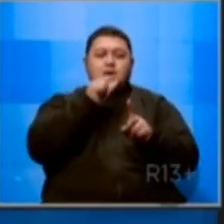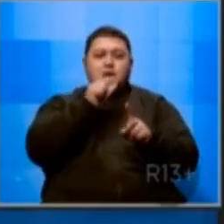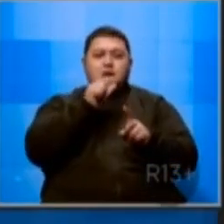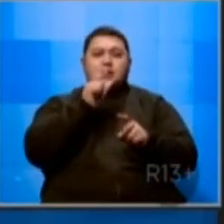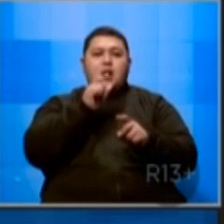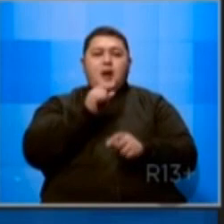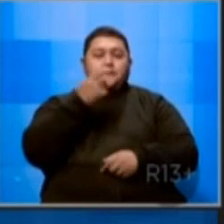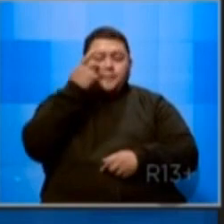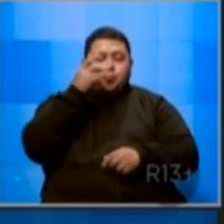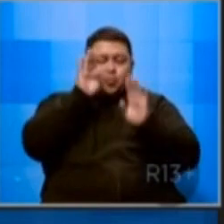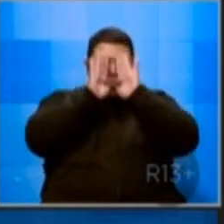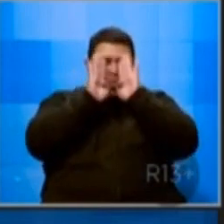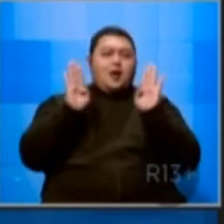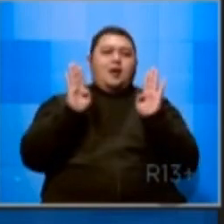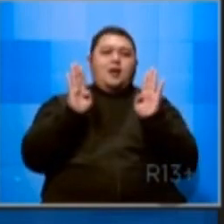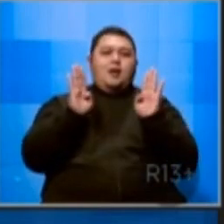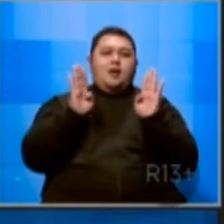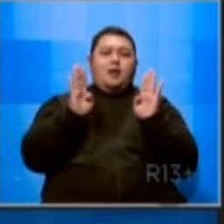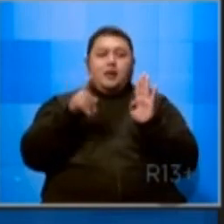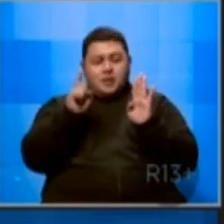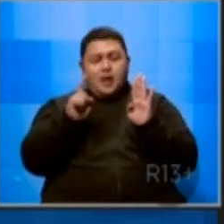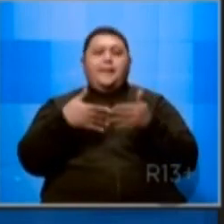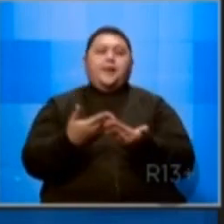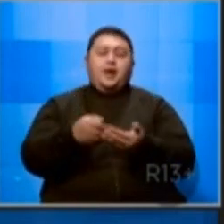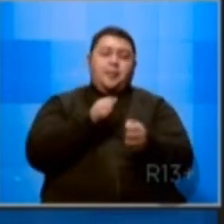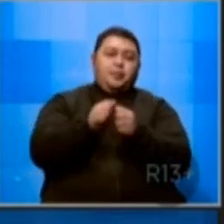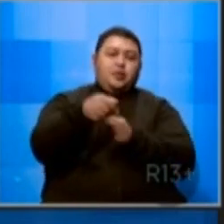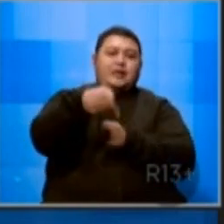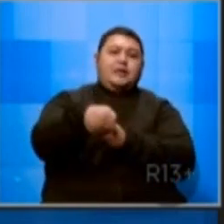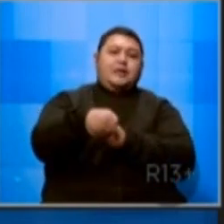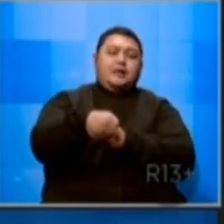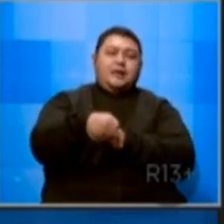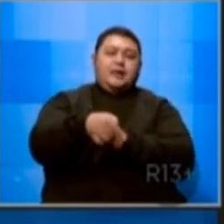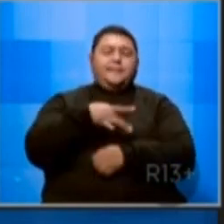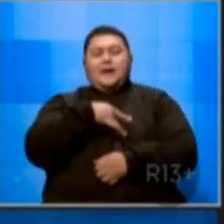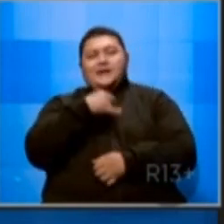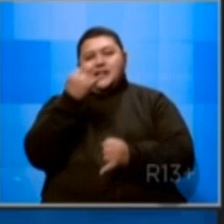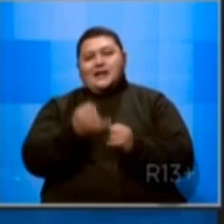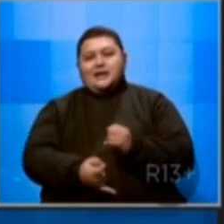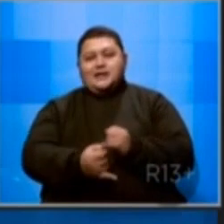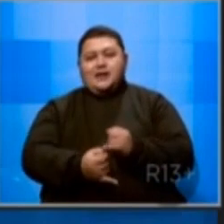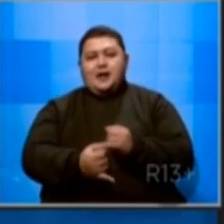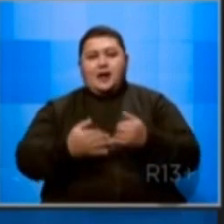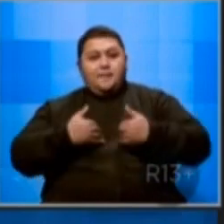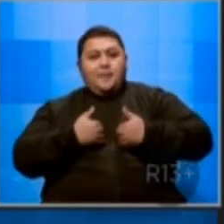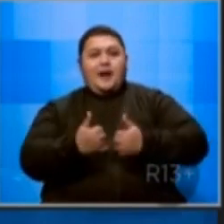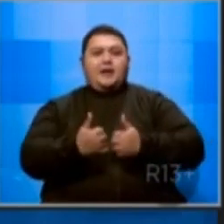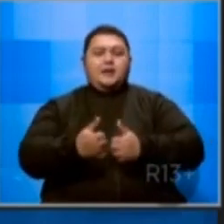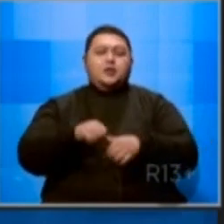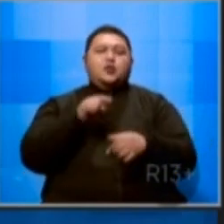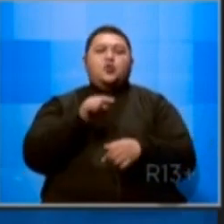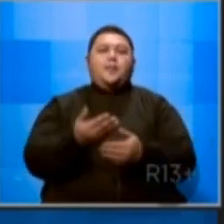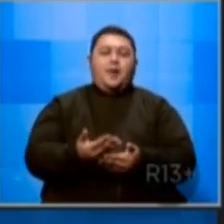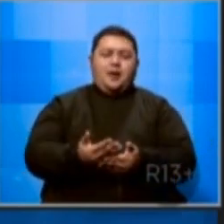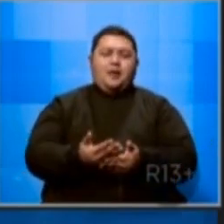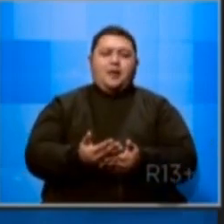oleh majelis latin Jadi apa yang membuat itu dia merasa akhirnya berani itu memang dari